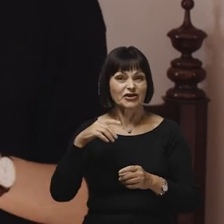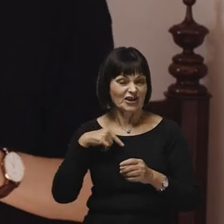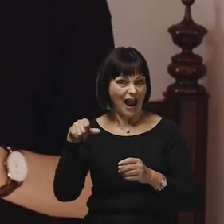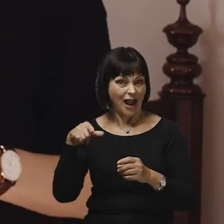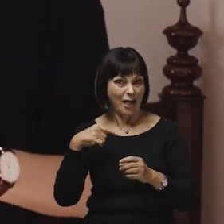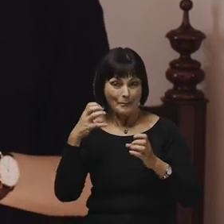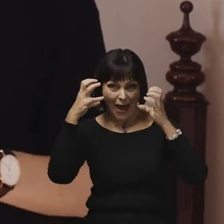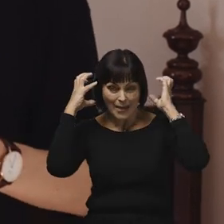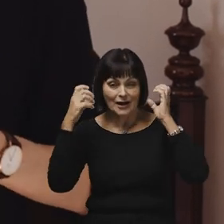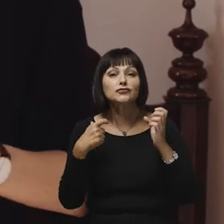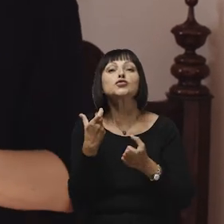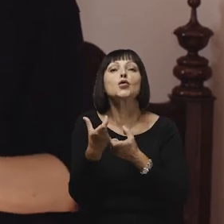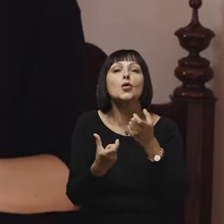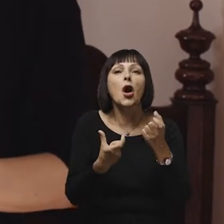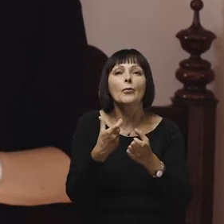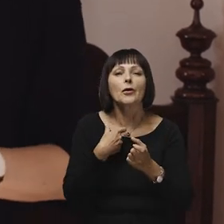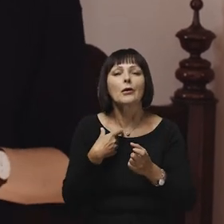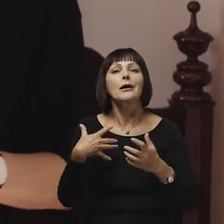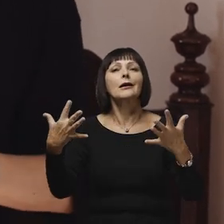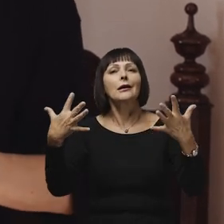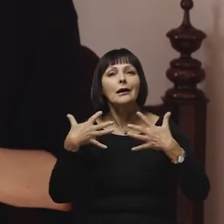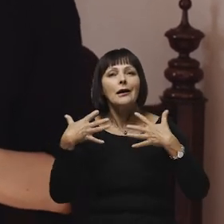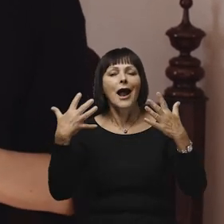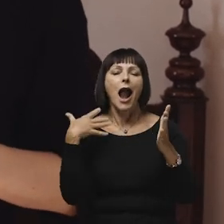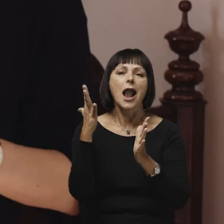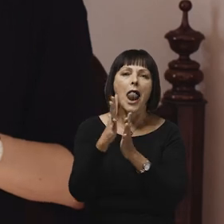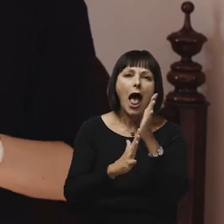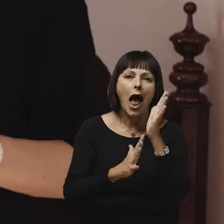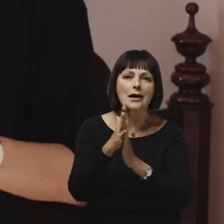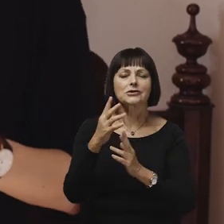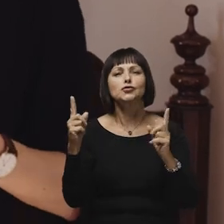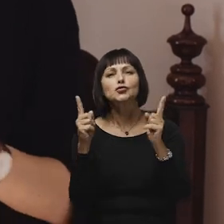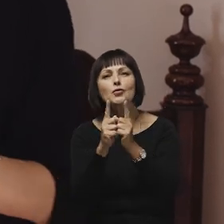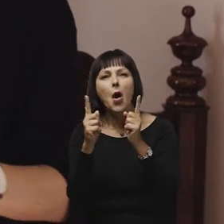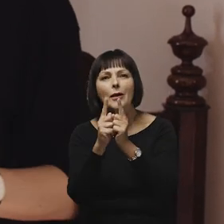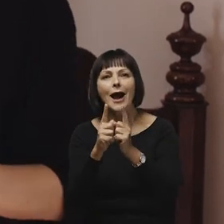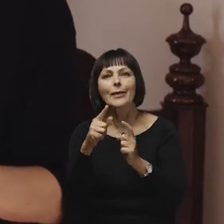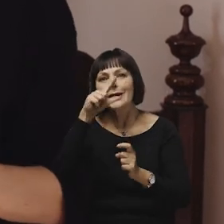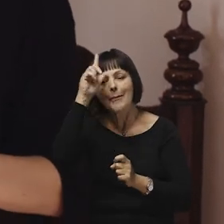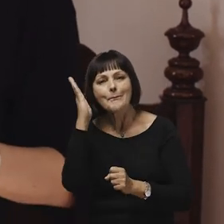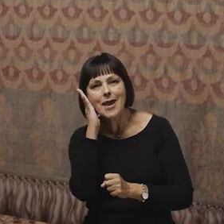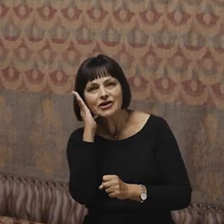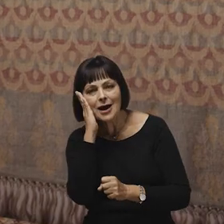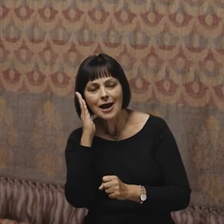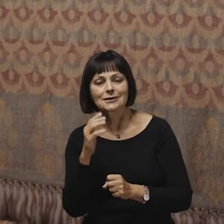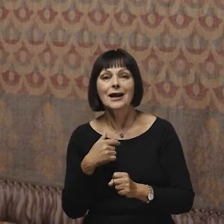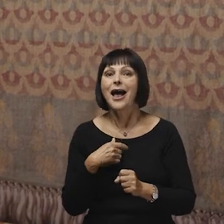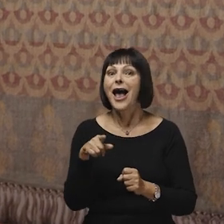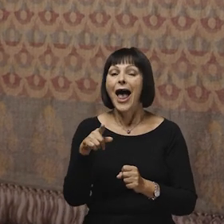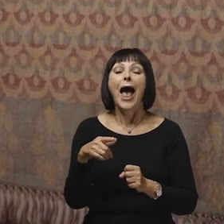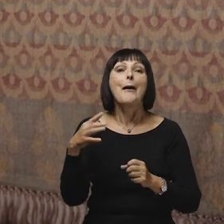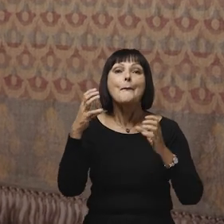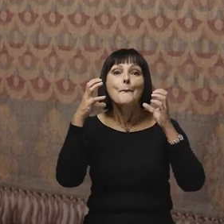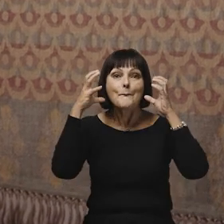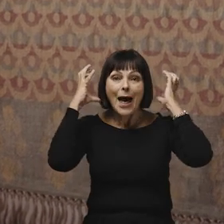czas wolny spędzał na długich wędrówkach po okolicznych lasach i spotkaniach z mieszkańcami. Podobno